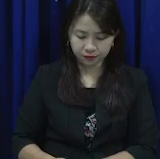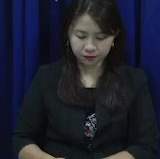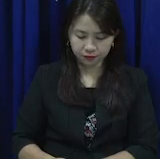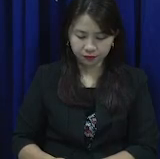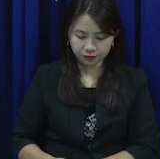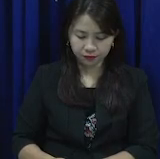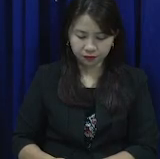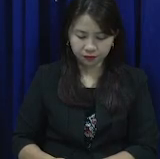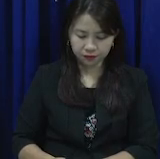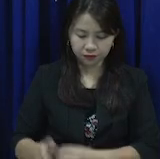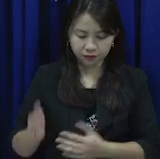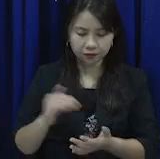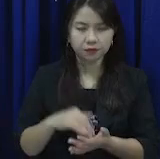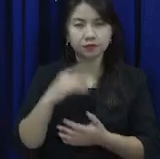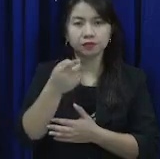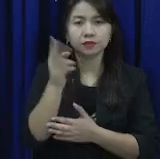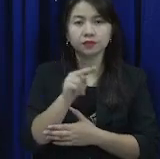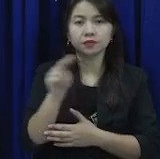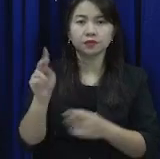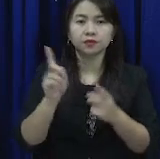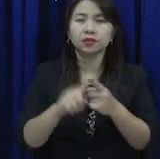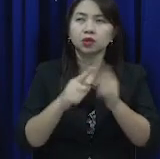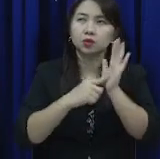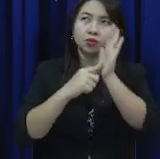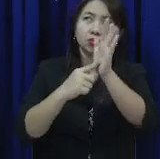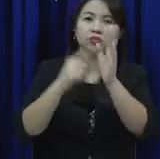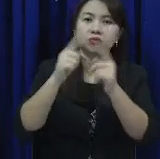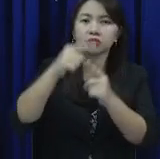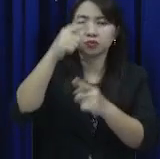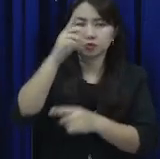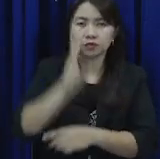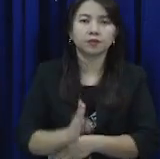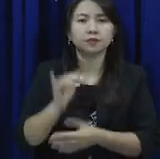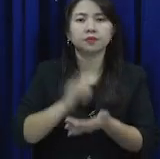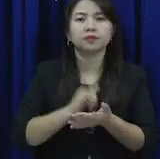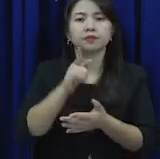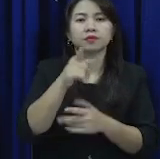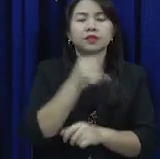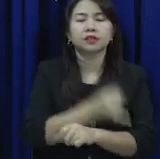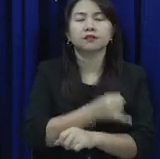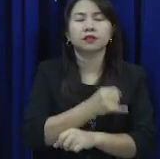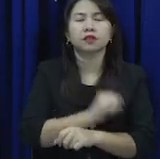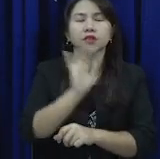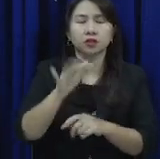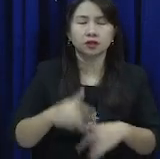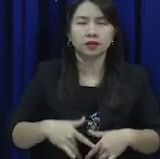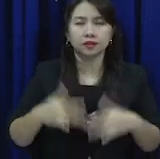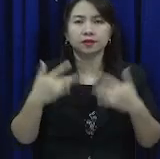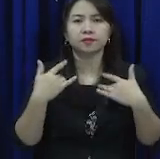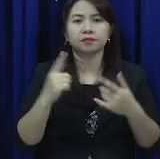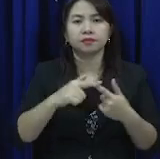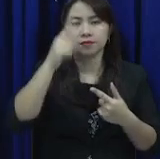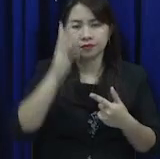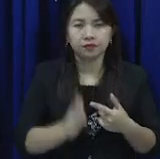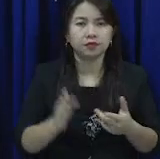ay Ipakita niyo sa Panginoon that you are investing yourself in the kaya sabi ko sayo p buhay huwag nating sabihin na sir buhay lang talaga